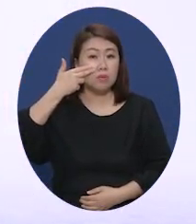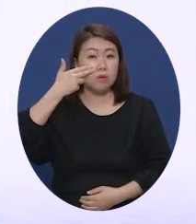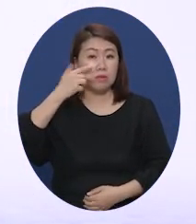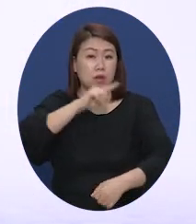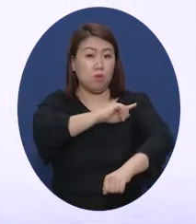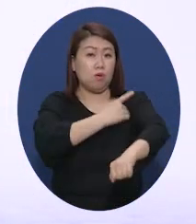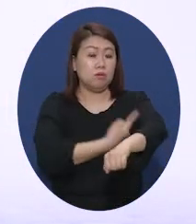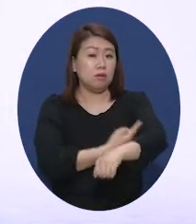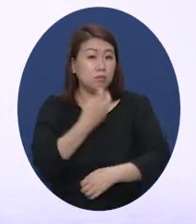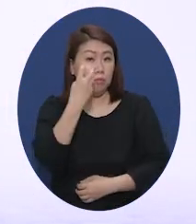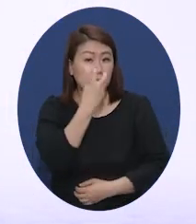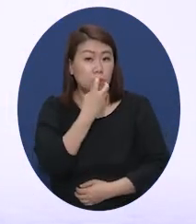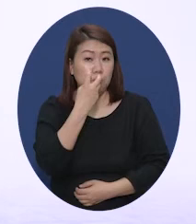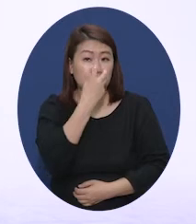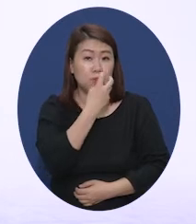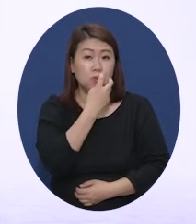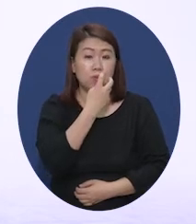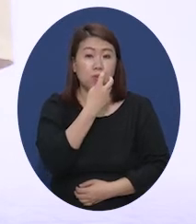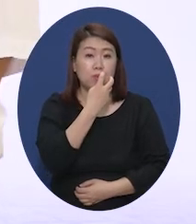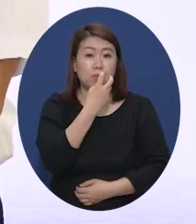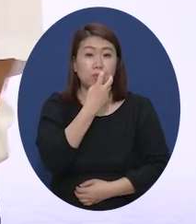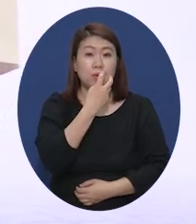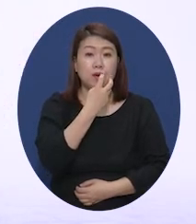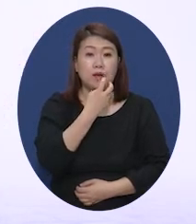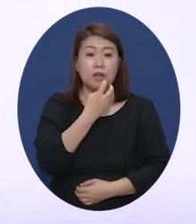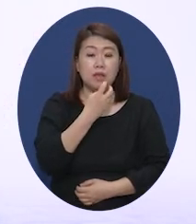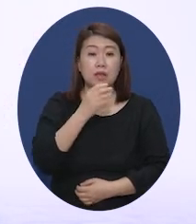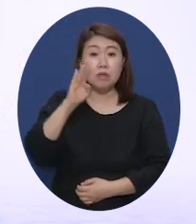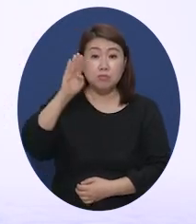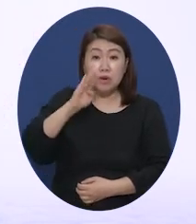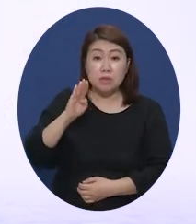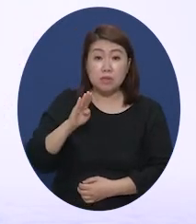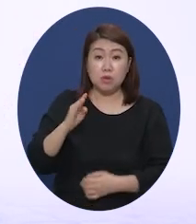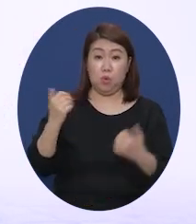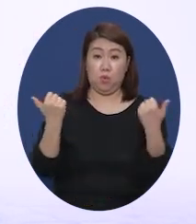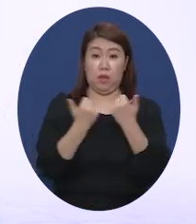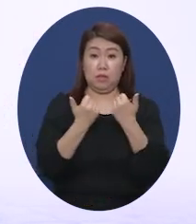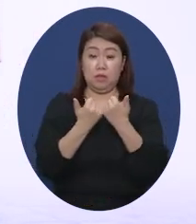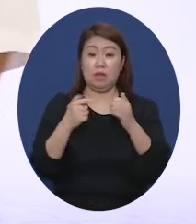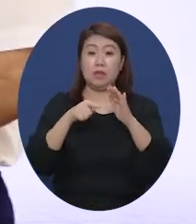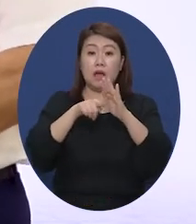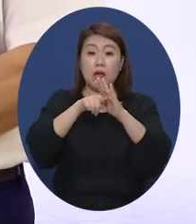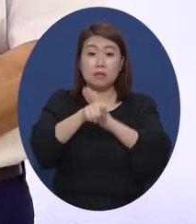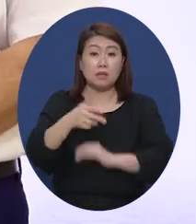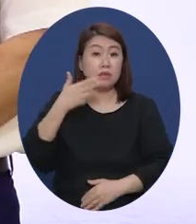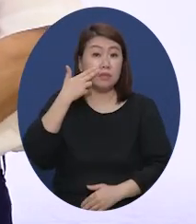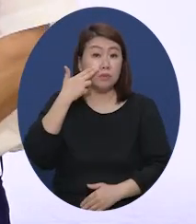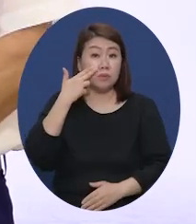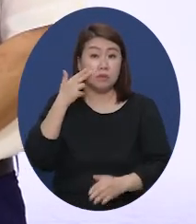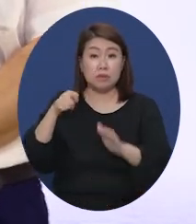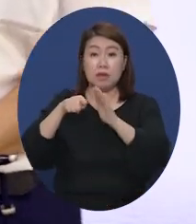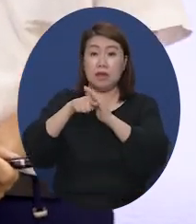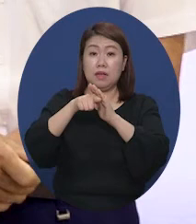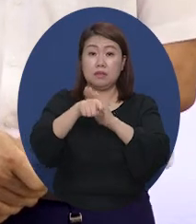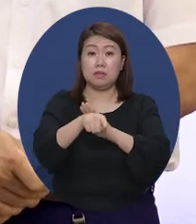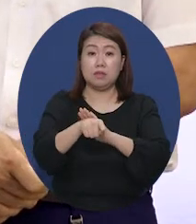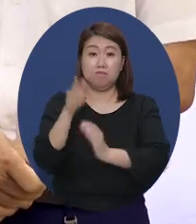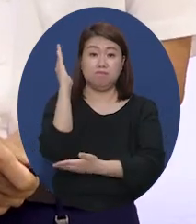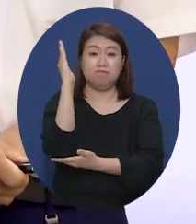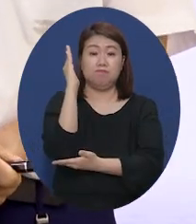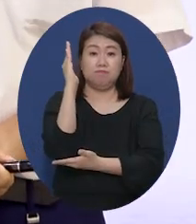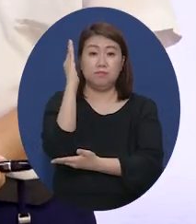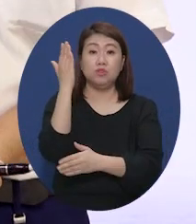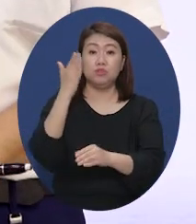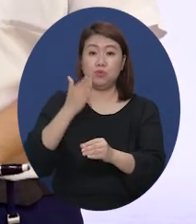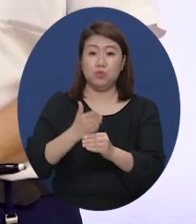다음에 인디들의 권익보호. 권익보호라는 것은 지금 이제 브라질 의회에 나와서 인디오 어느 부족의 추장이